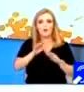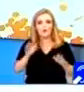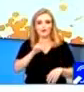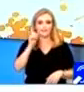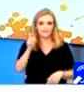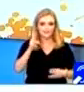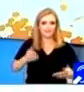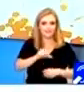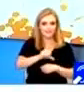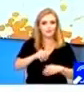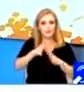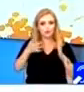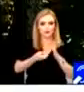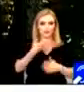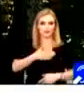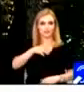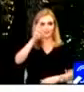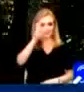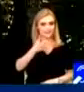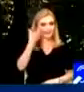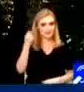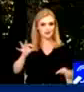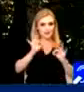din diaspora cu țara lor de origine.